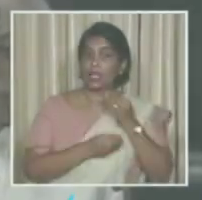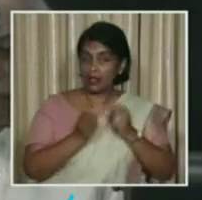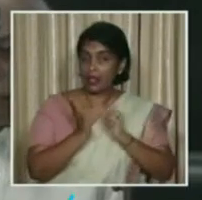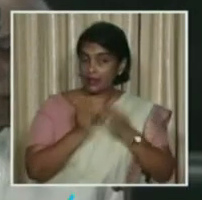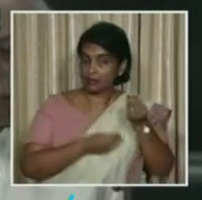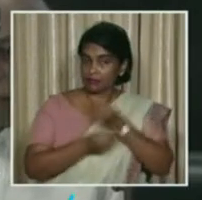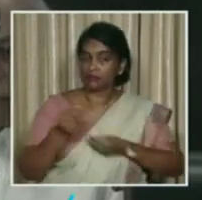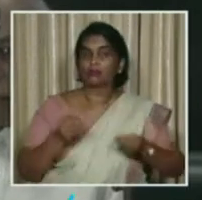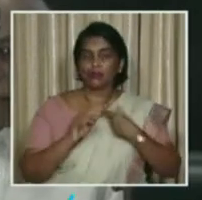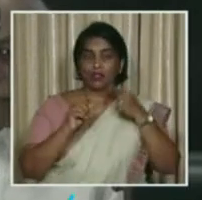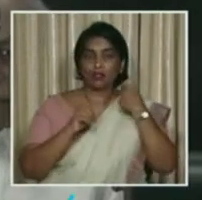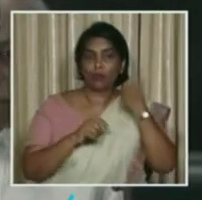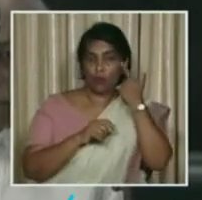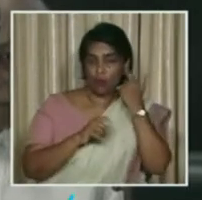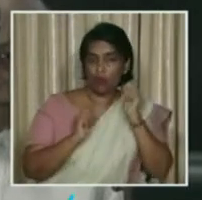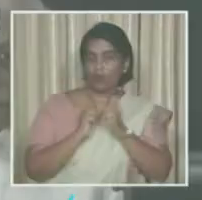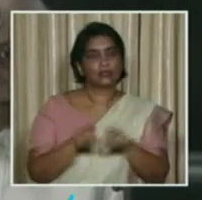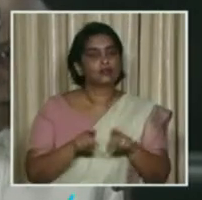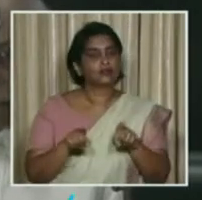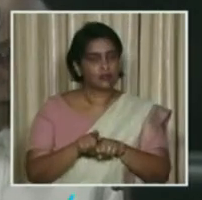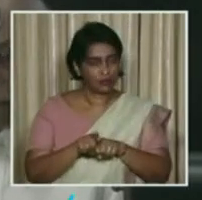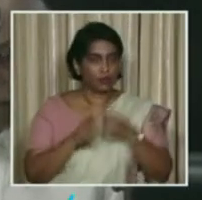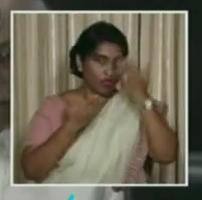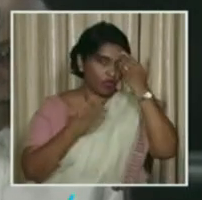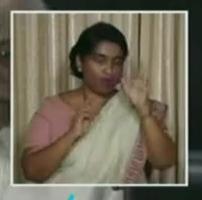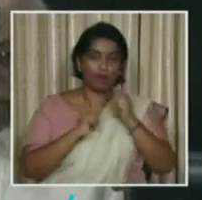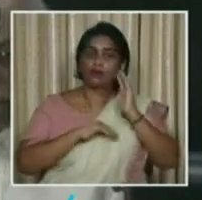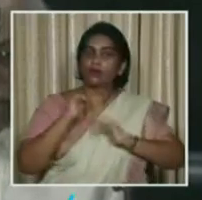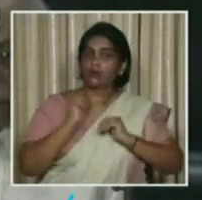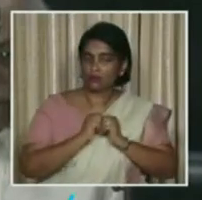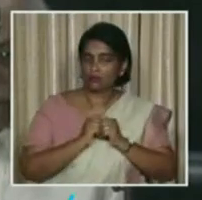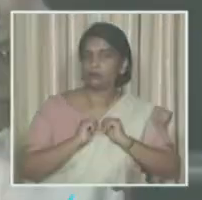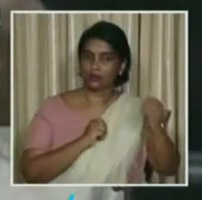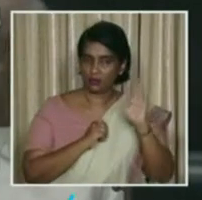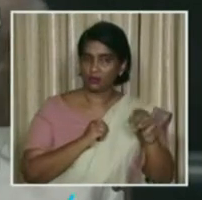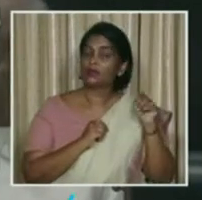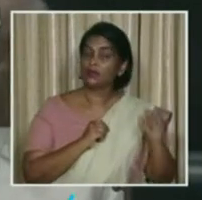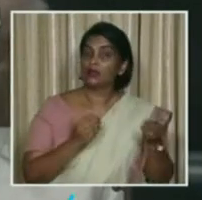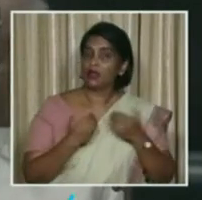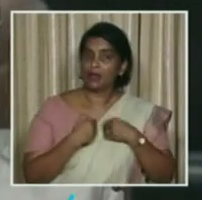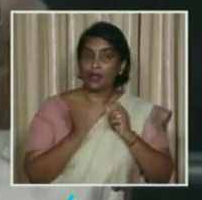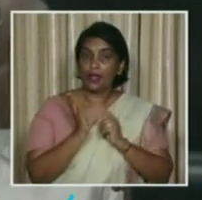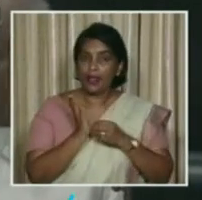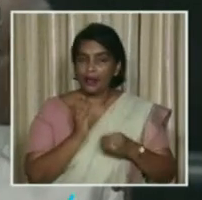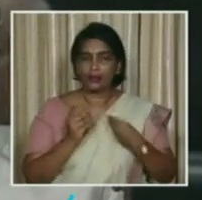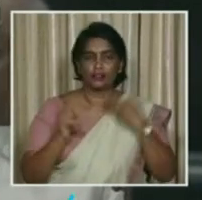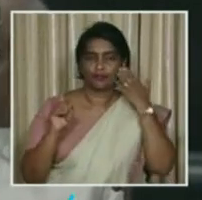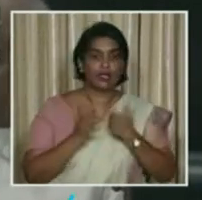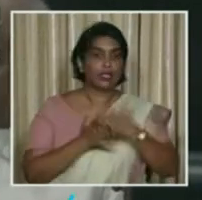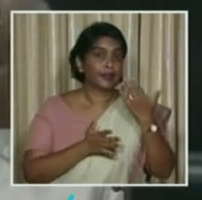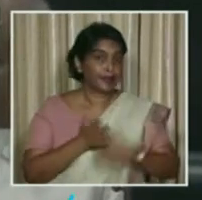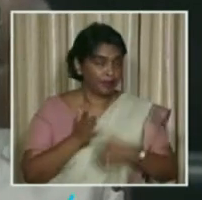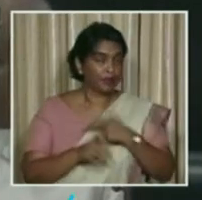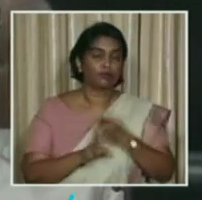හිමියන්ට ඒ ගැන දැන ගැනීමට හැකිවන ආකාරයේ විවෘත ක්‍රමවේදයක් අප අනුගමනය කරනවා. අපේ ණය ගැතිභාවයන් පිළිබඳ